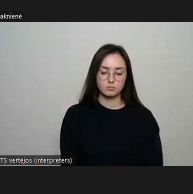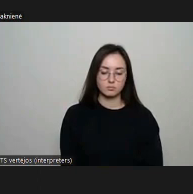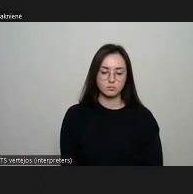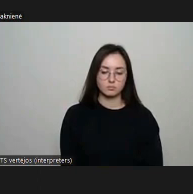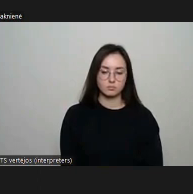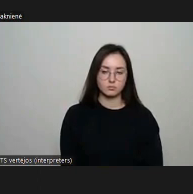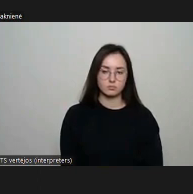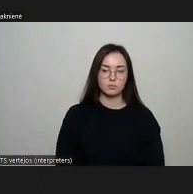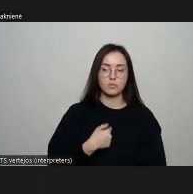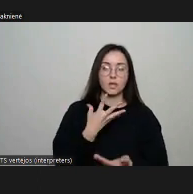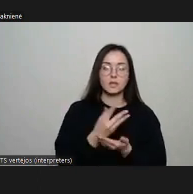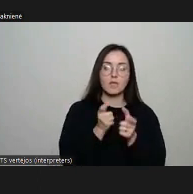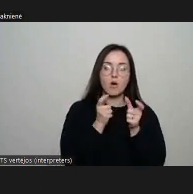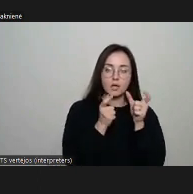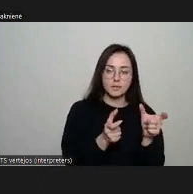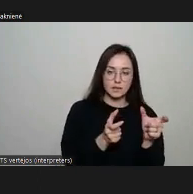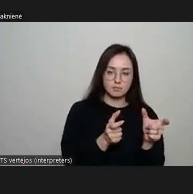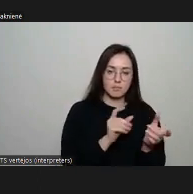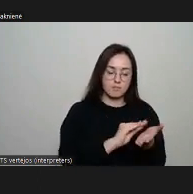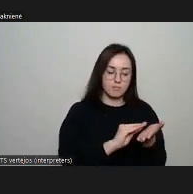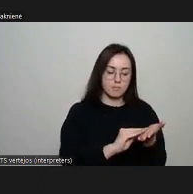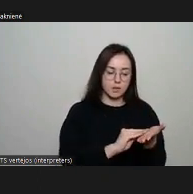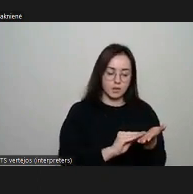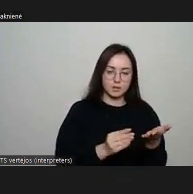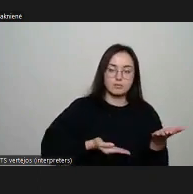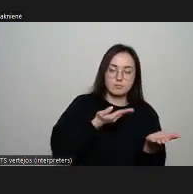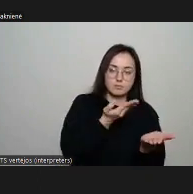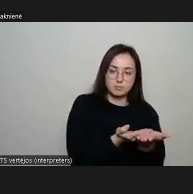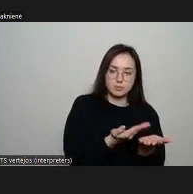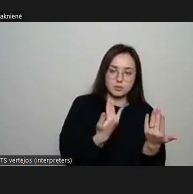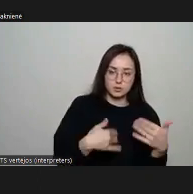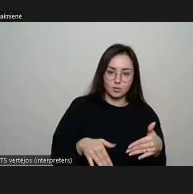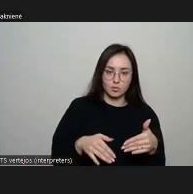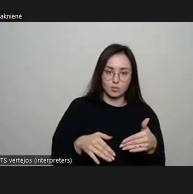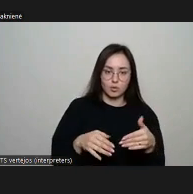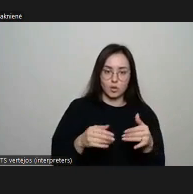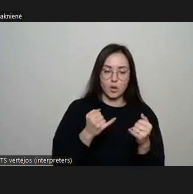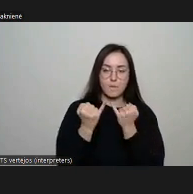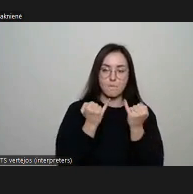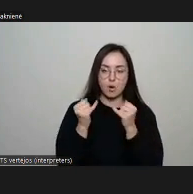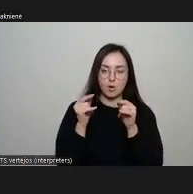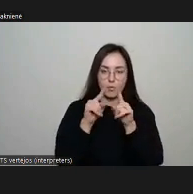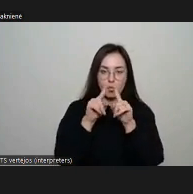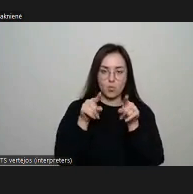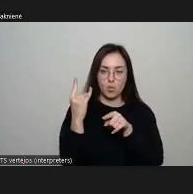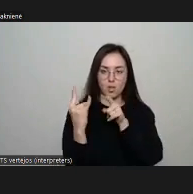parašėme savo atsakymą štai į pokalbį langą.